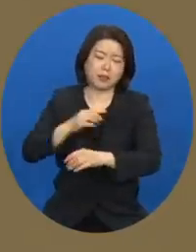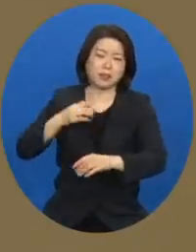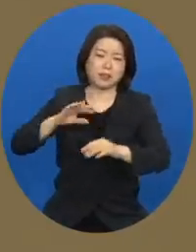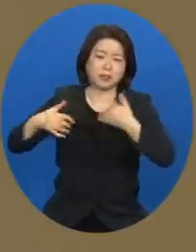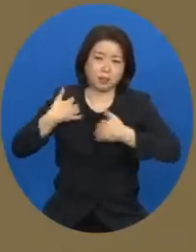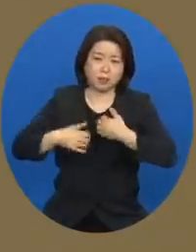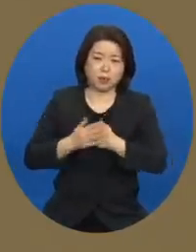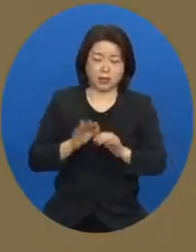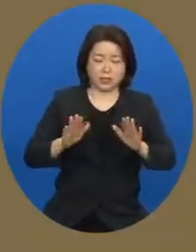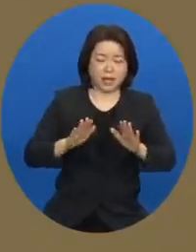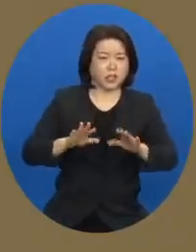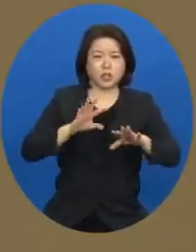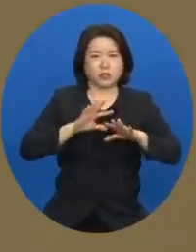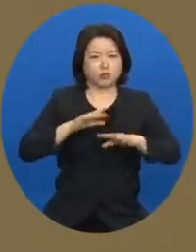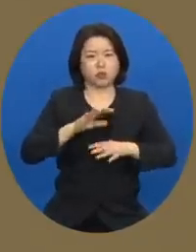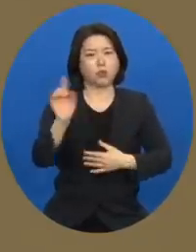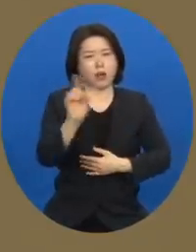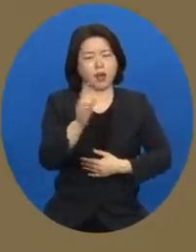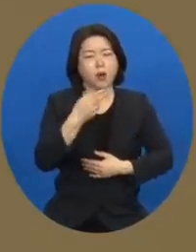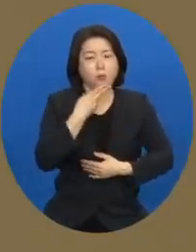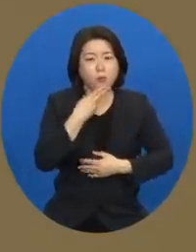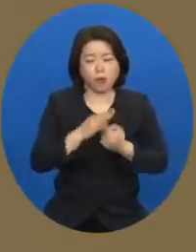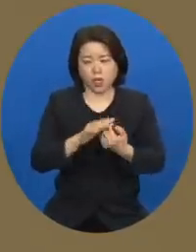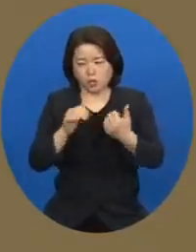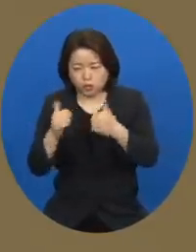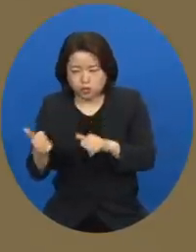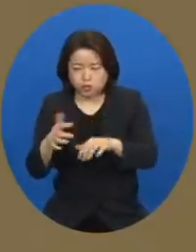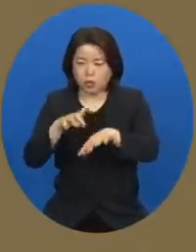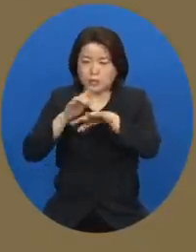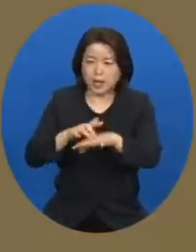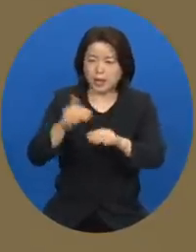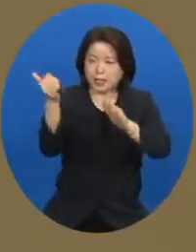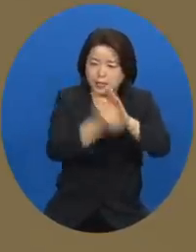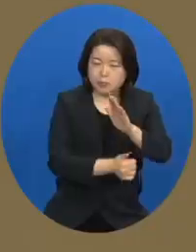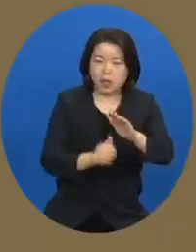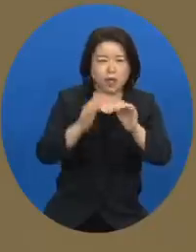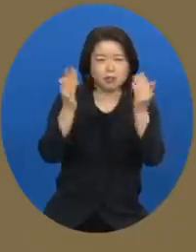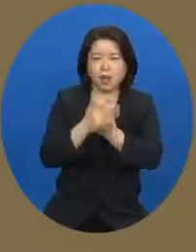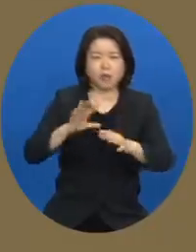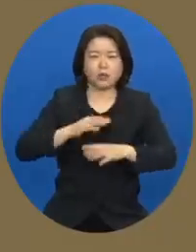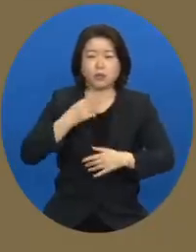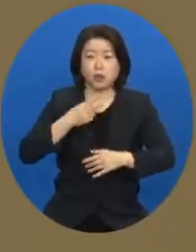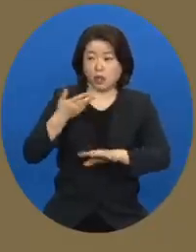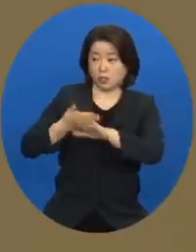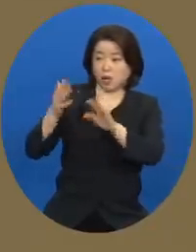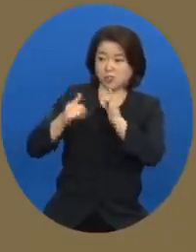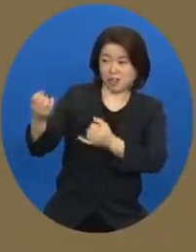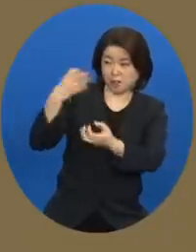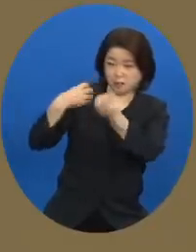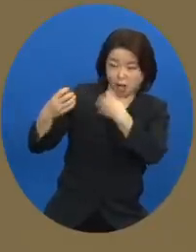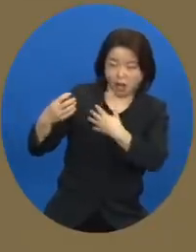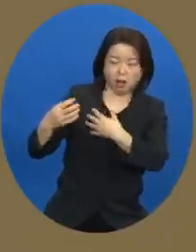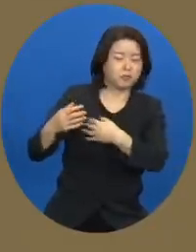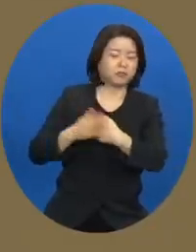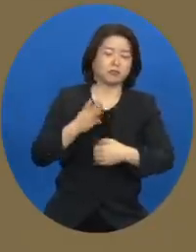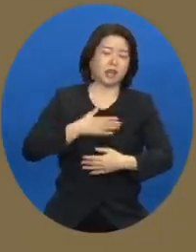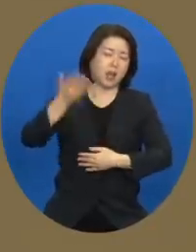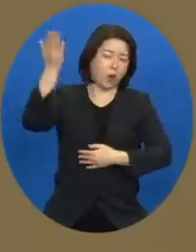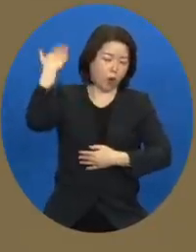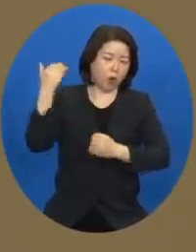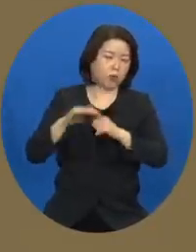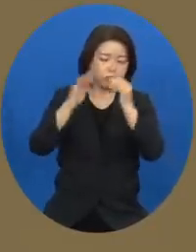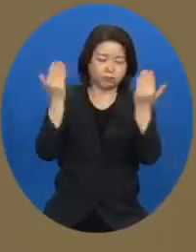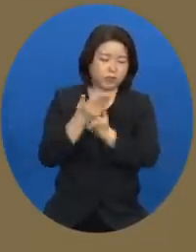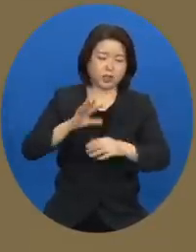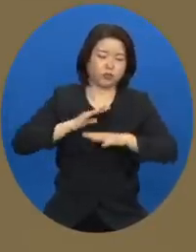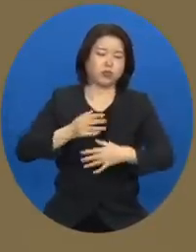않아요. 죽는 것도 사는 것도 사탄도 실패도 다른 사람이 하는 말도 나의 과거도 두렵지